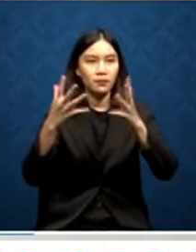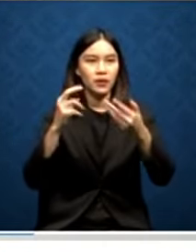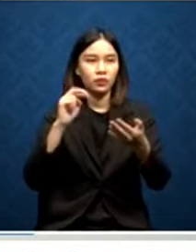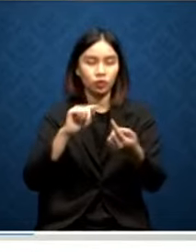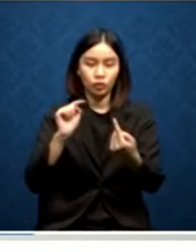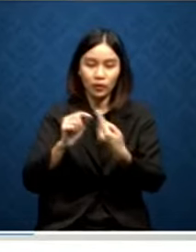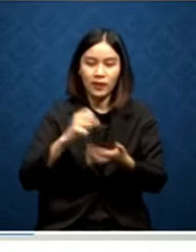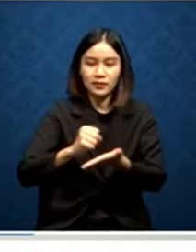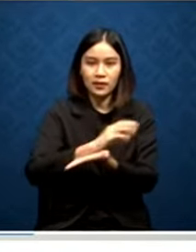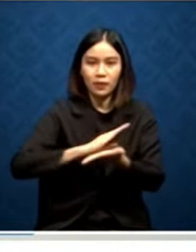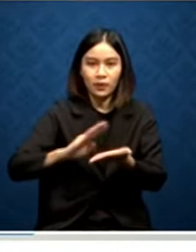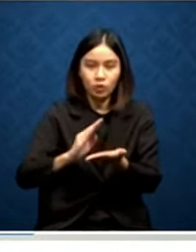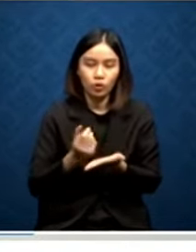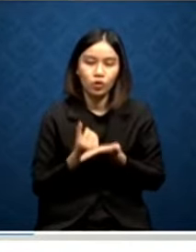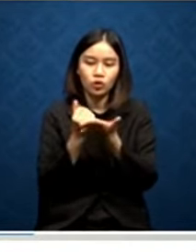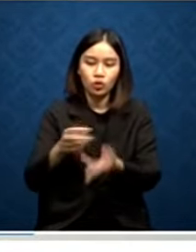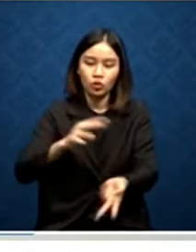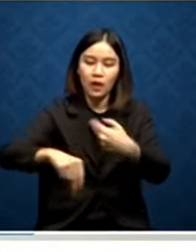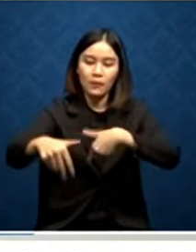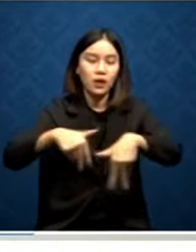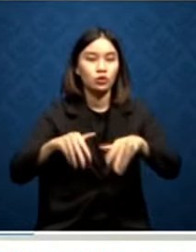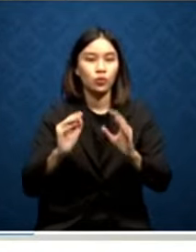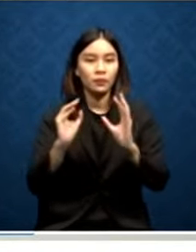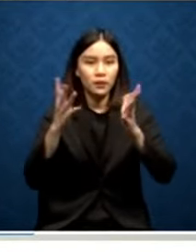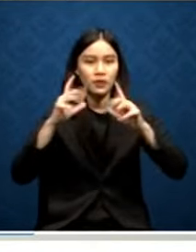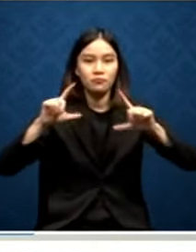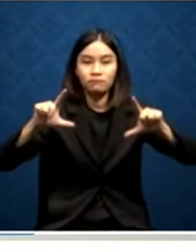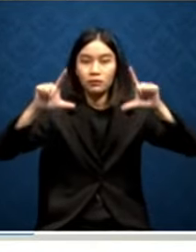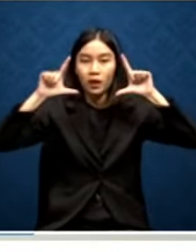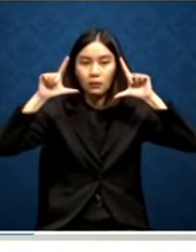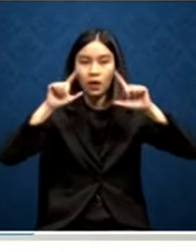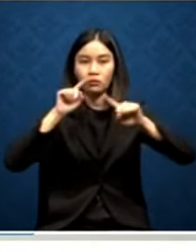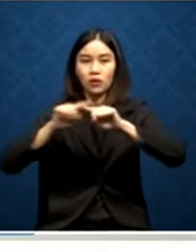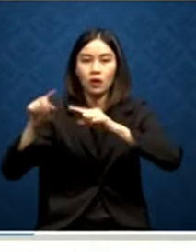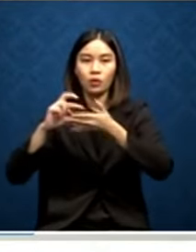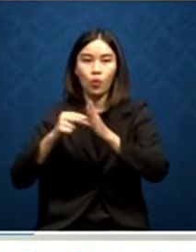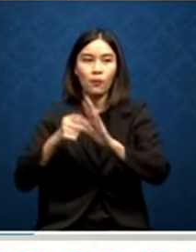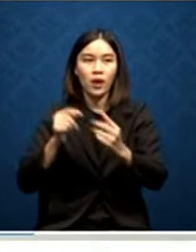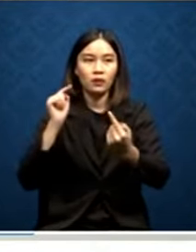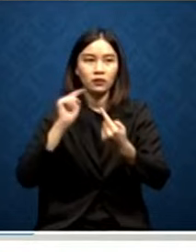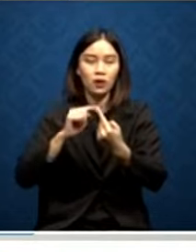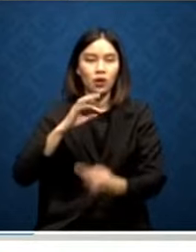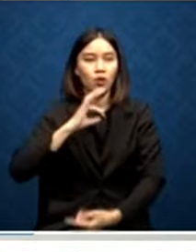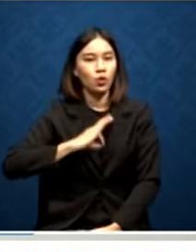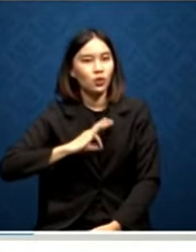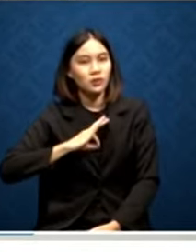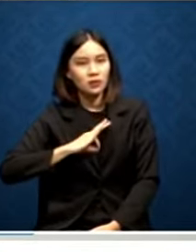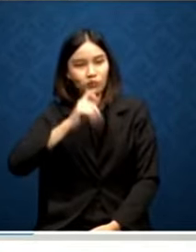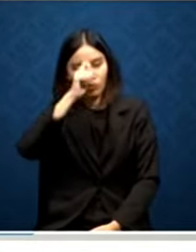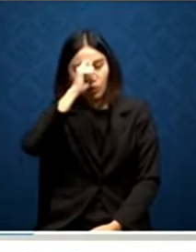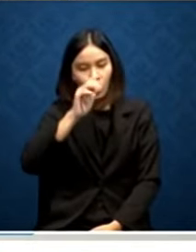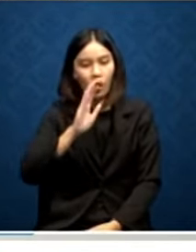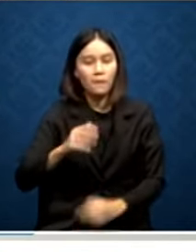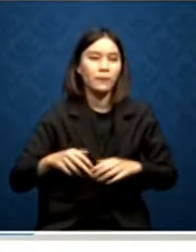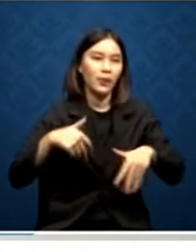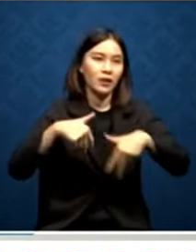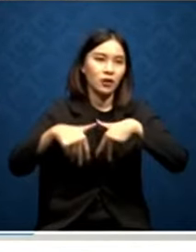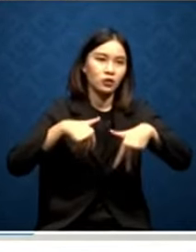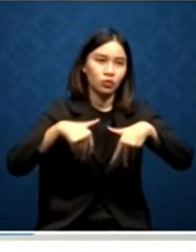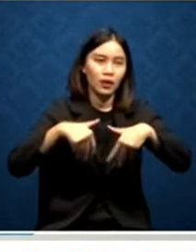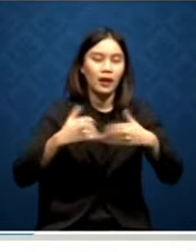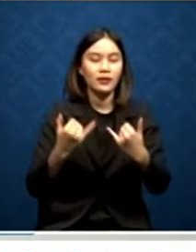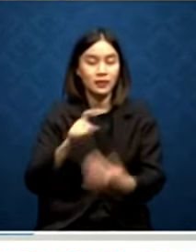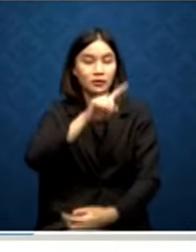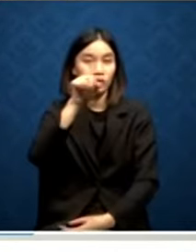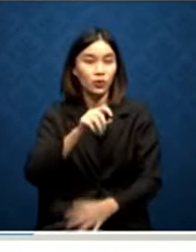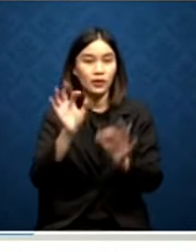าบันที่เป็นที่พึ่งของประชาชนภาพลักษณ์เหล่านี้คือภาพที่บั่นทอนศรัทธามหาชนและนี่คือโจทย์สำ